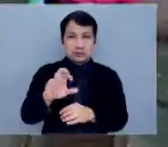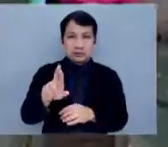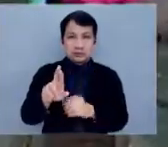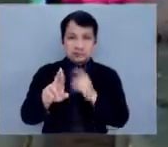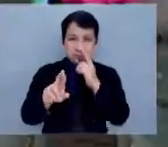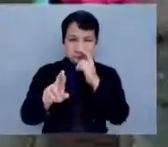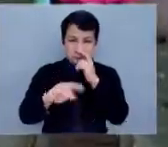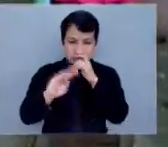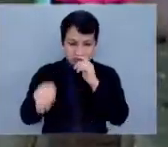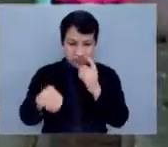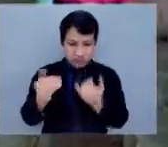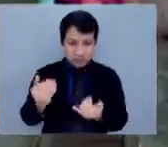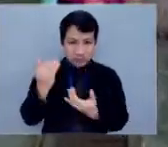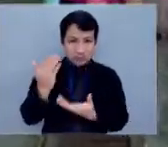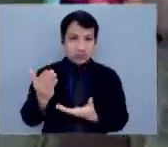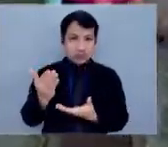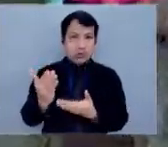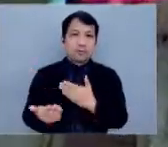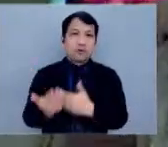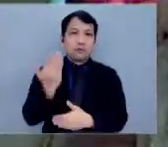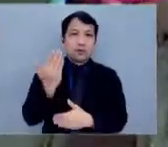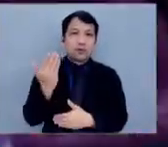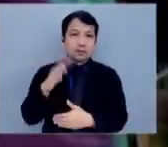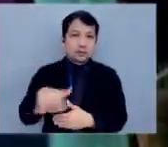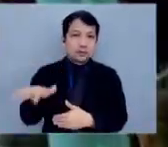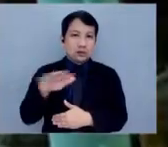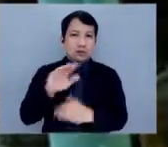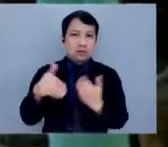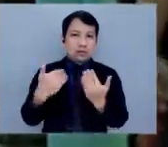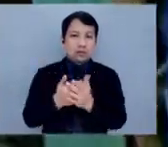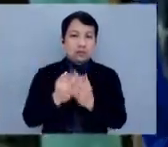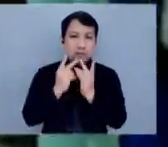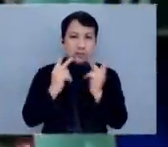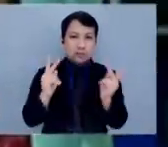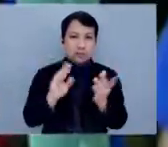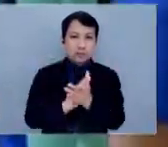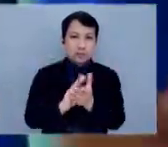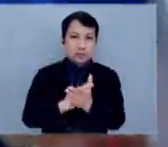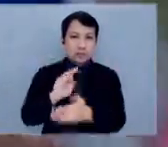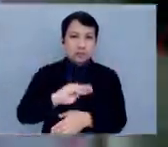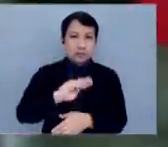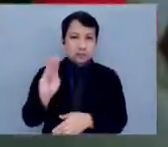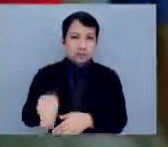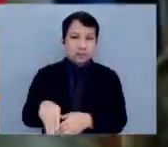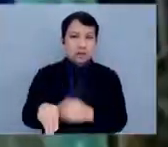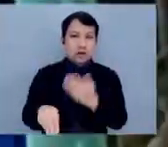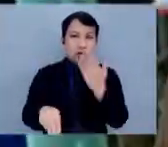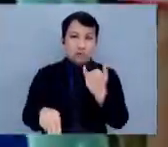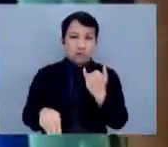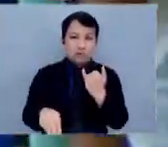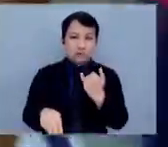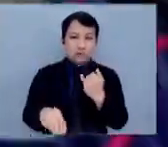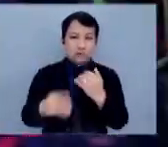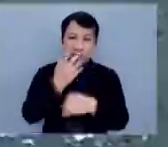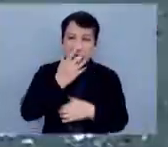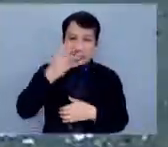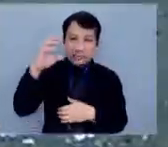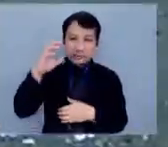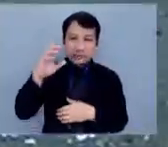ngayong araw, pang-umaga na lang ang pasok sa mga pampublikong paaralan sa Maynila para maiwasan ang matinding init sa